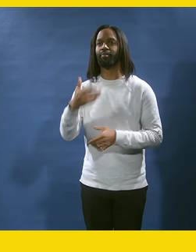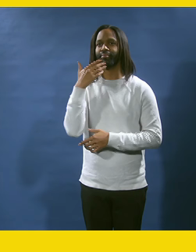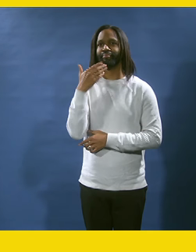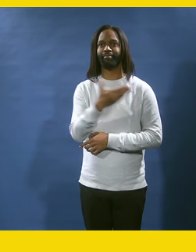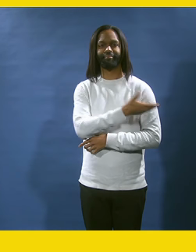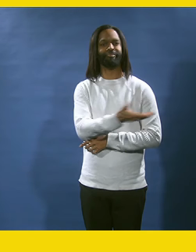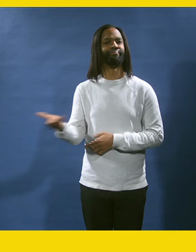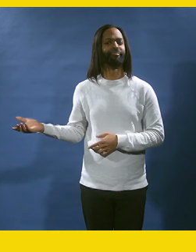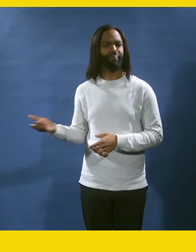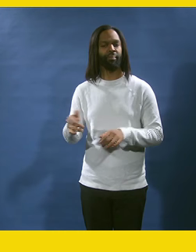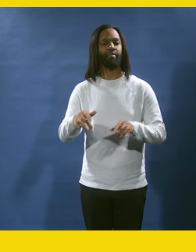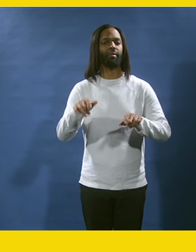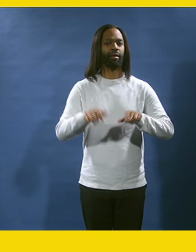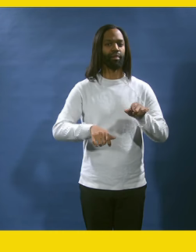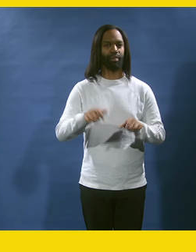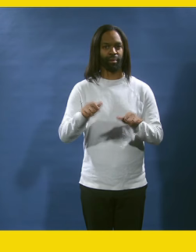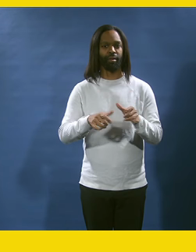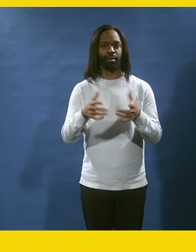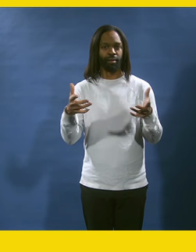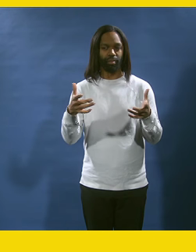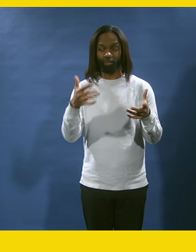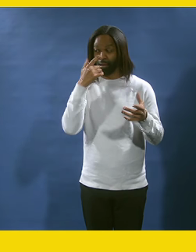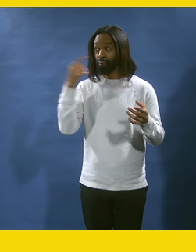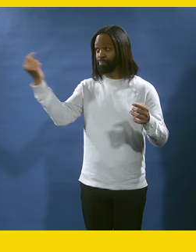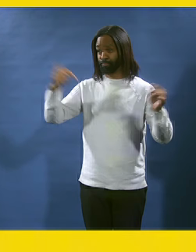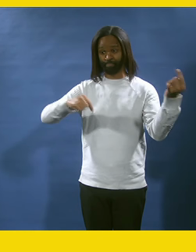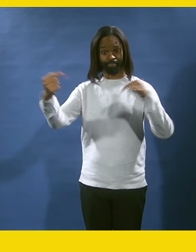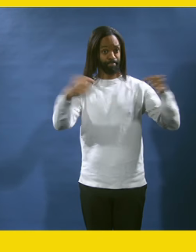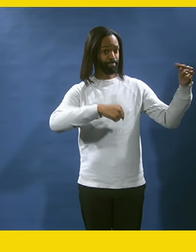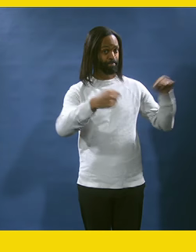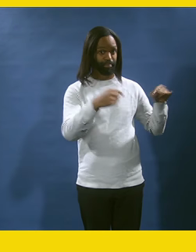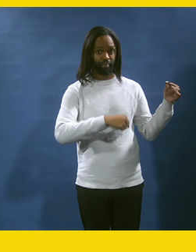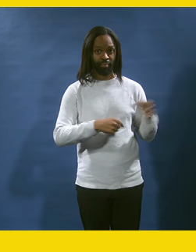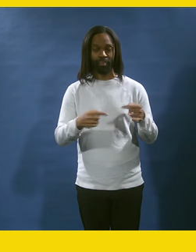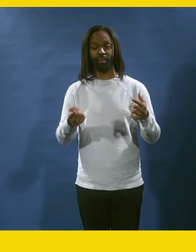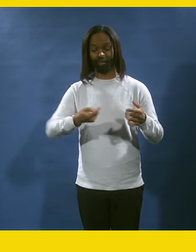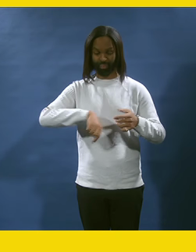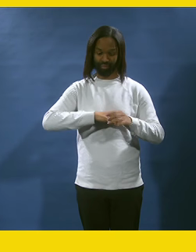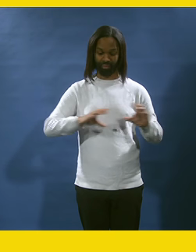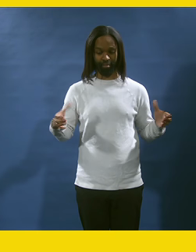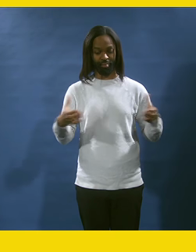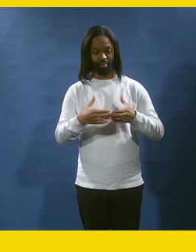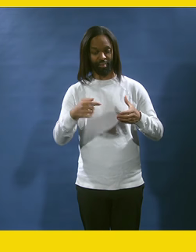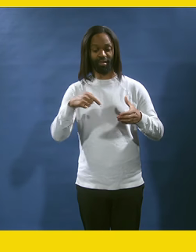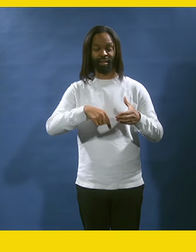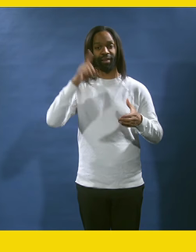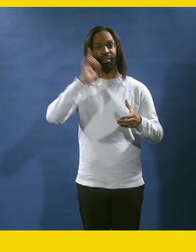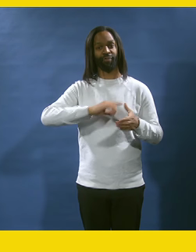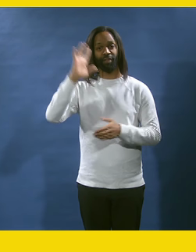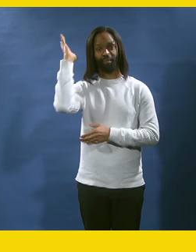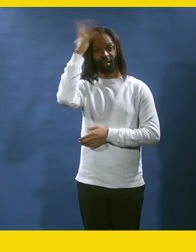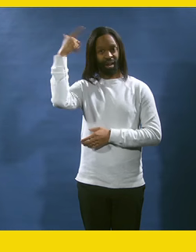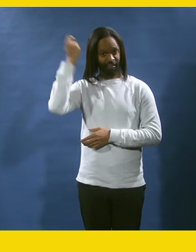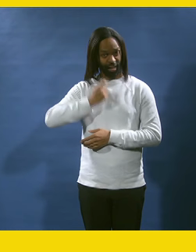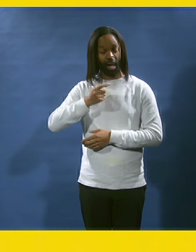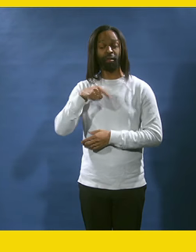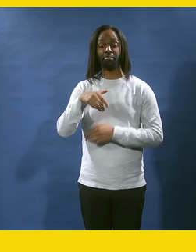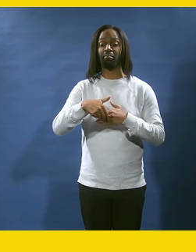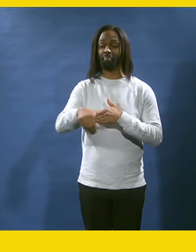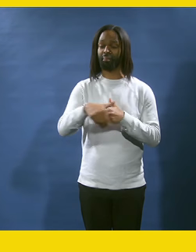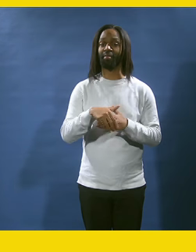de près ou de loin, nos délégations, et en particulier notre délégation de femmes afghanes qui prendra la